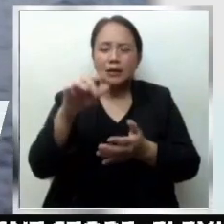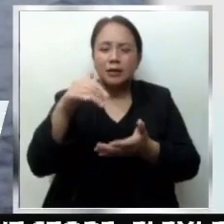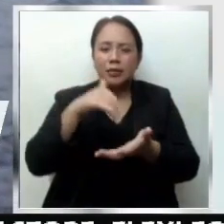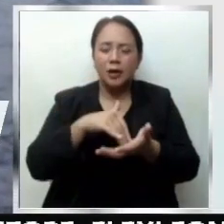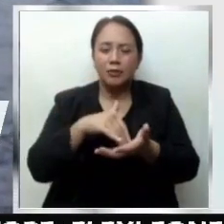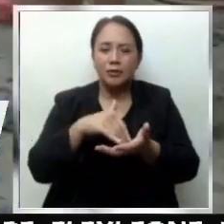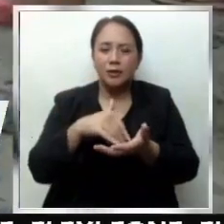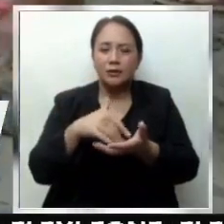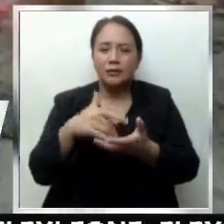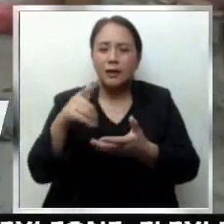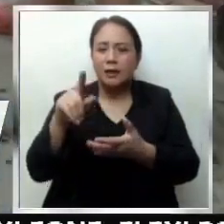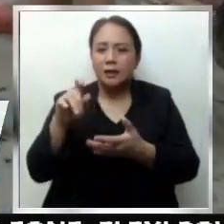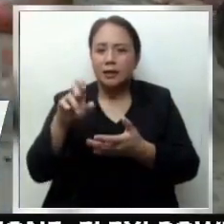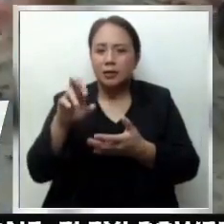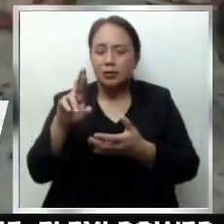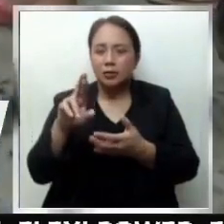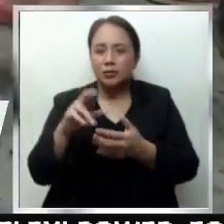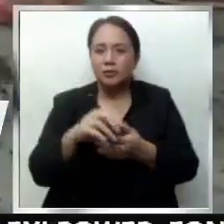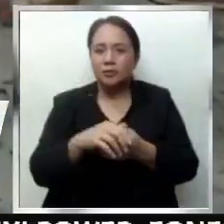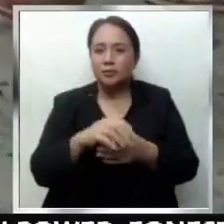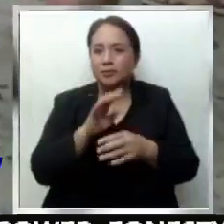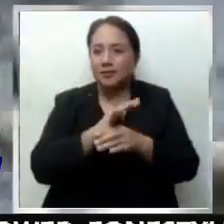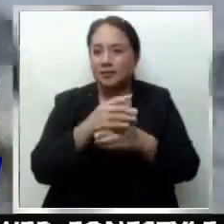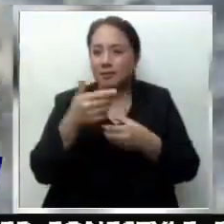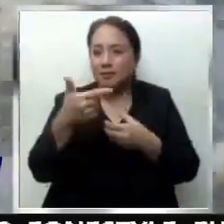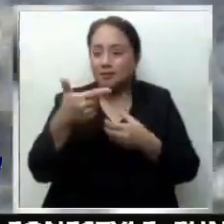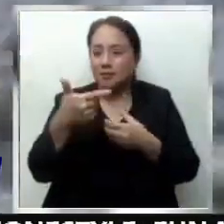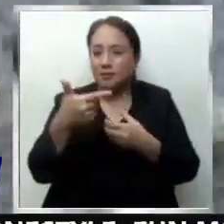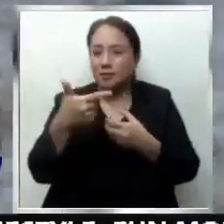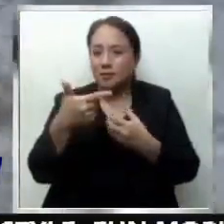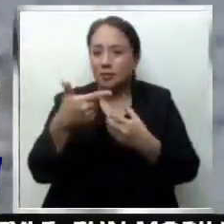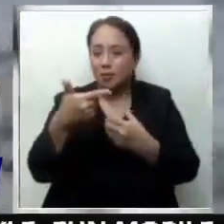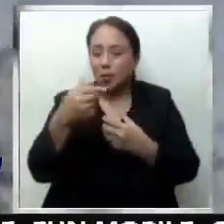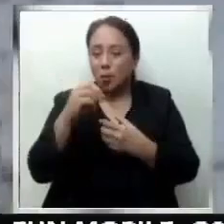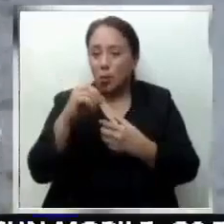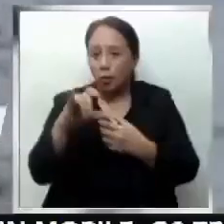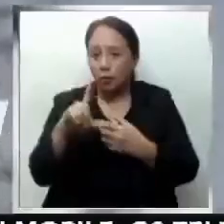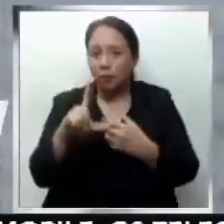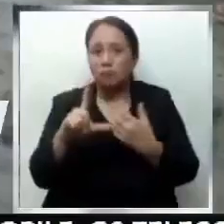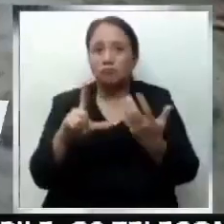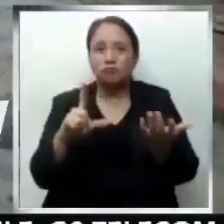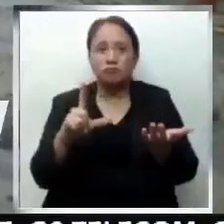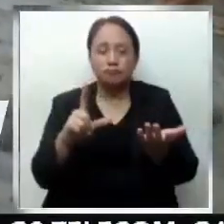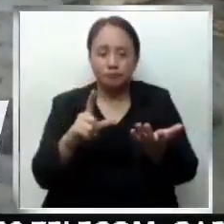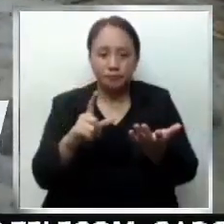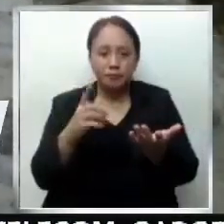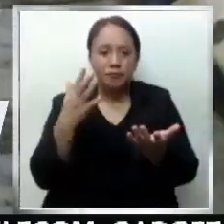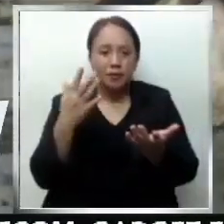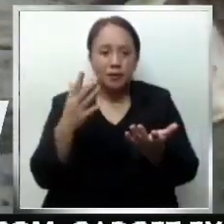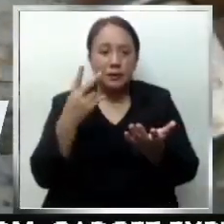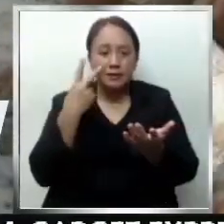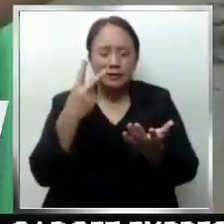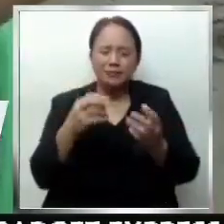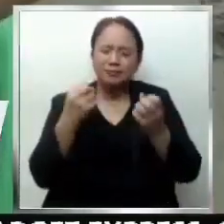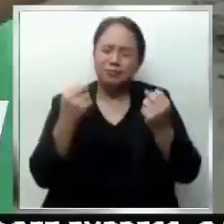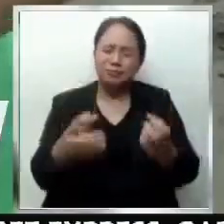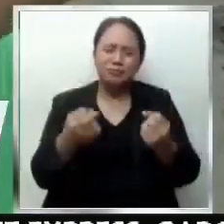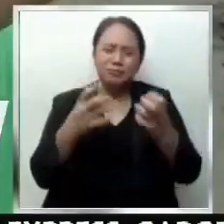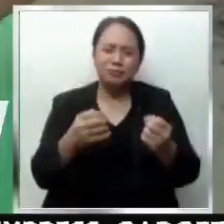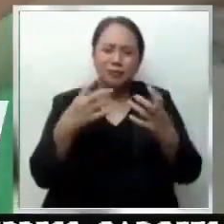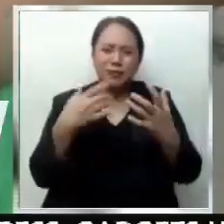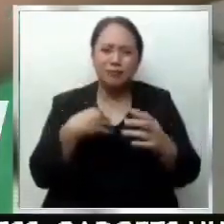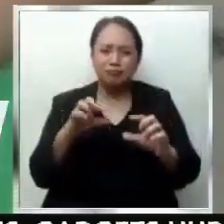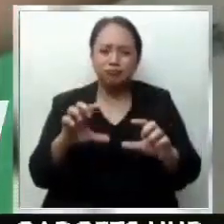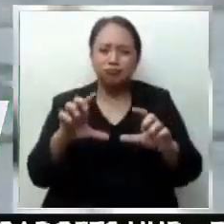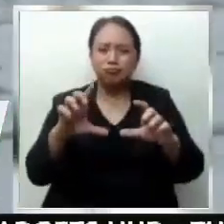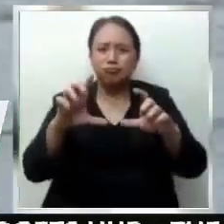industrial fuel oil. Naku, baka bukas sir, ito ang dami uli. Tulad doon yan, no? Pag umabot dito, naku, ang kapal na naman sir. Masangid po ang umi